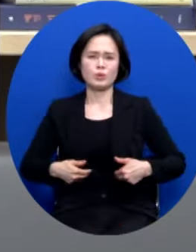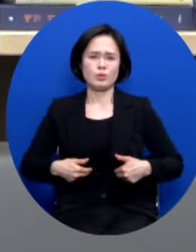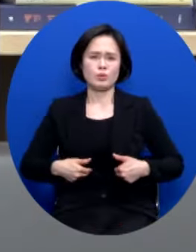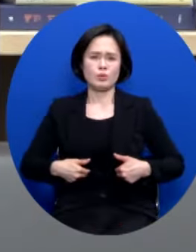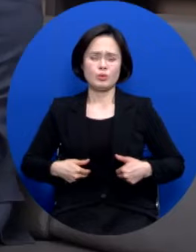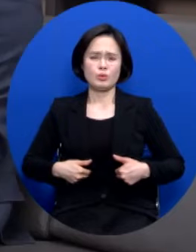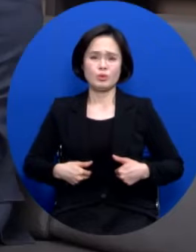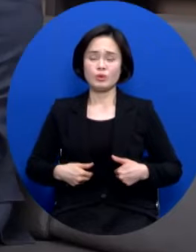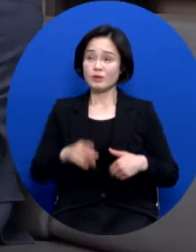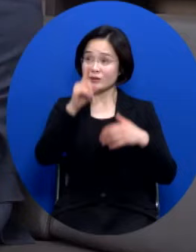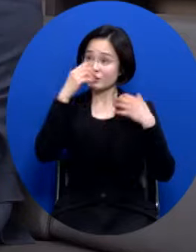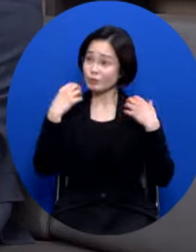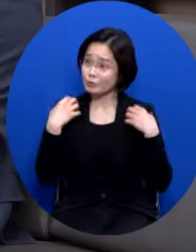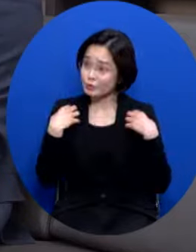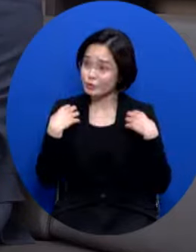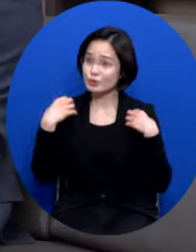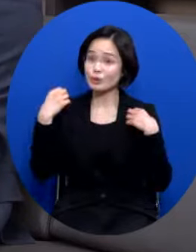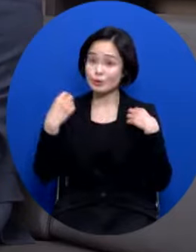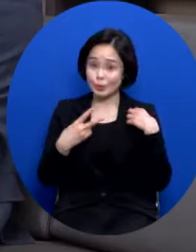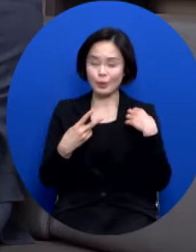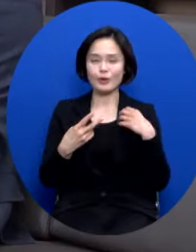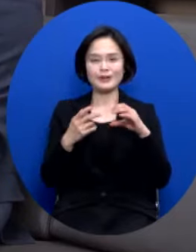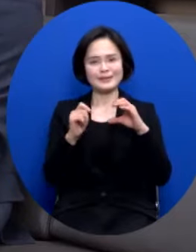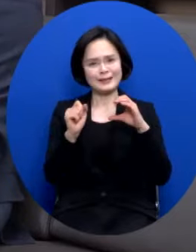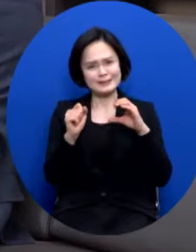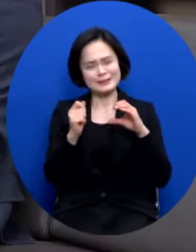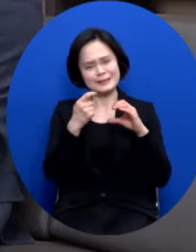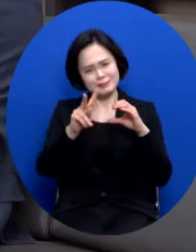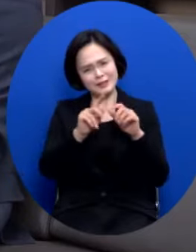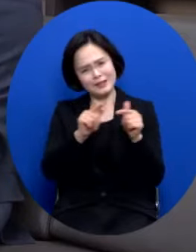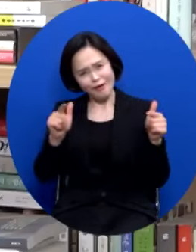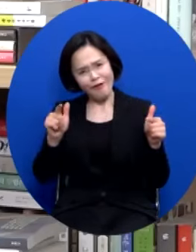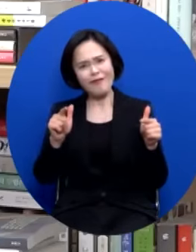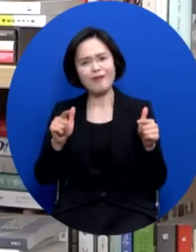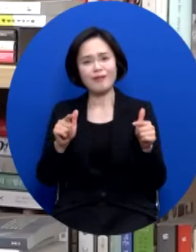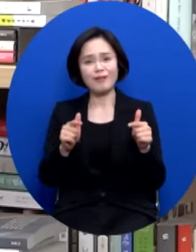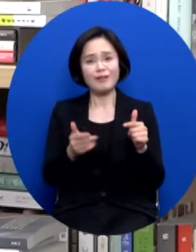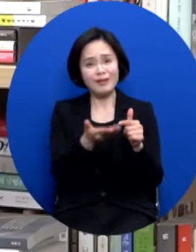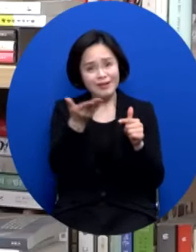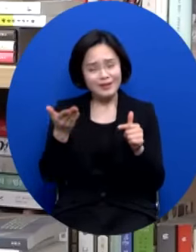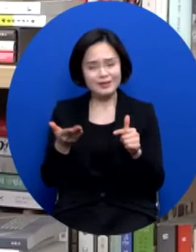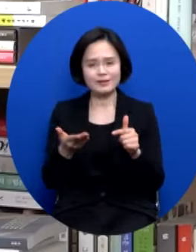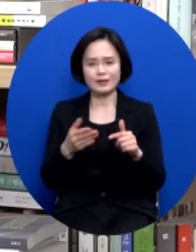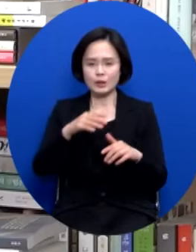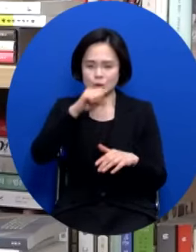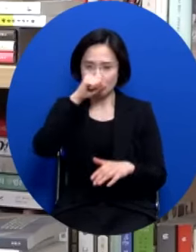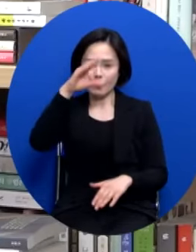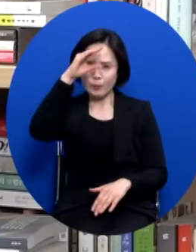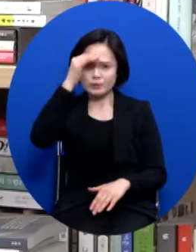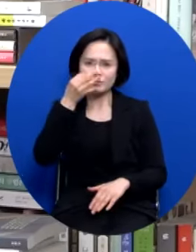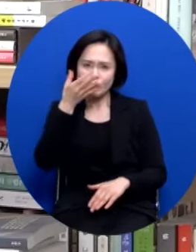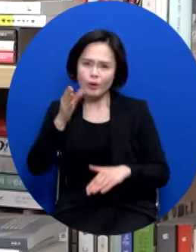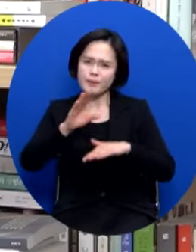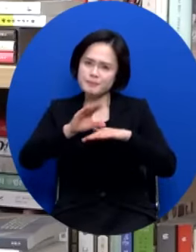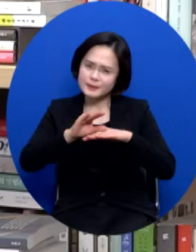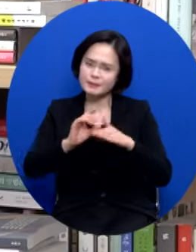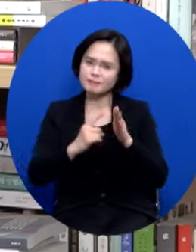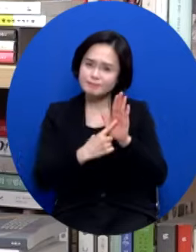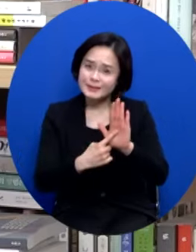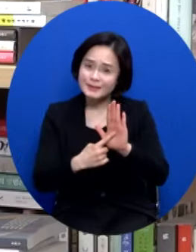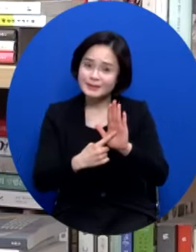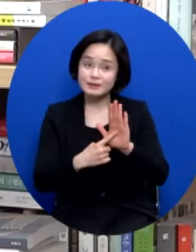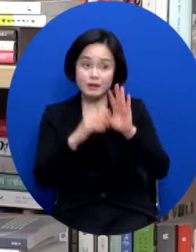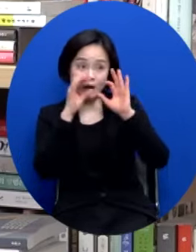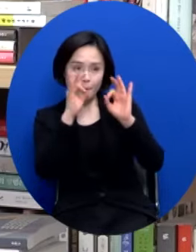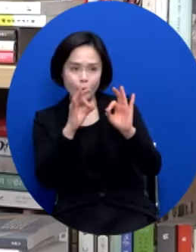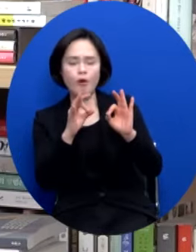분들께서 의도적으로라도 가정이 힘들지만 그래도 거기서 힘을 얻고 또 거기서 사랑이 나오는 것이고